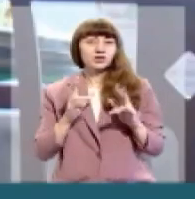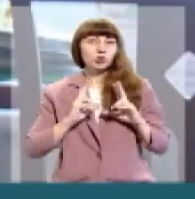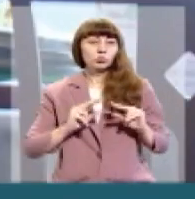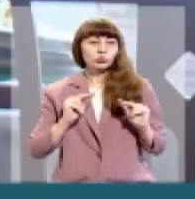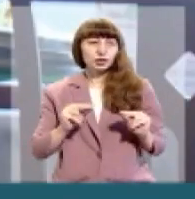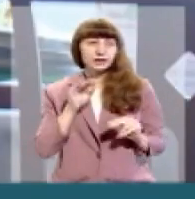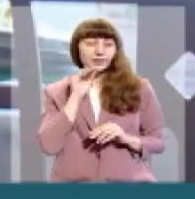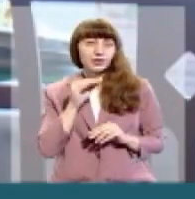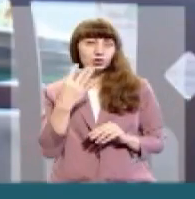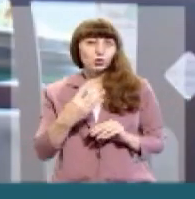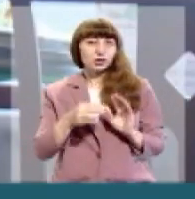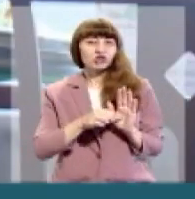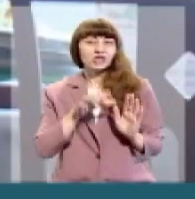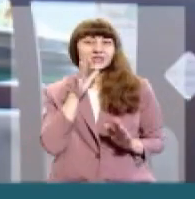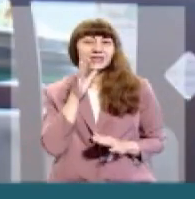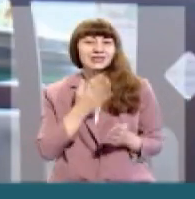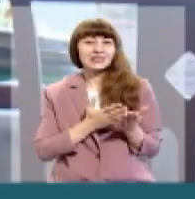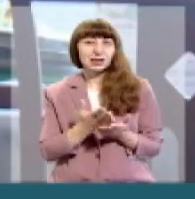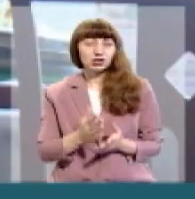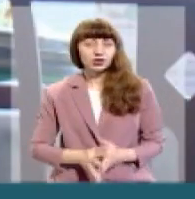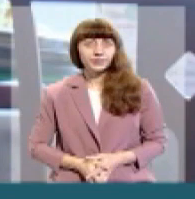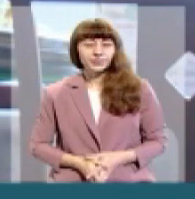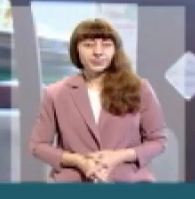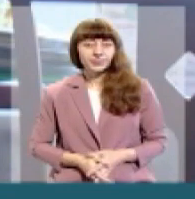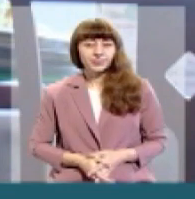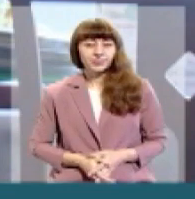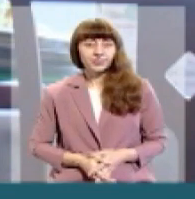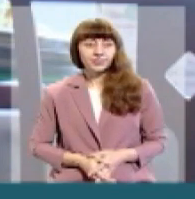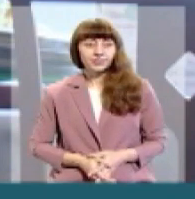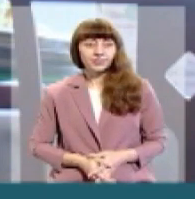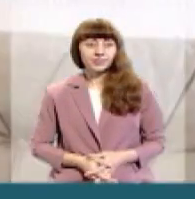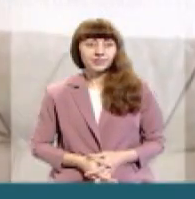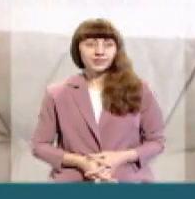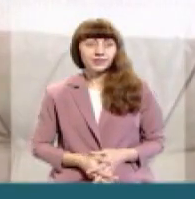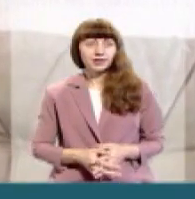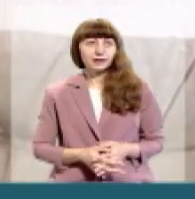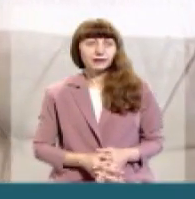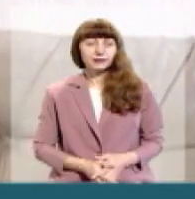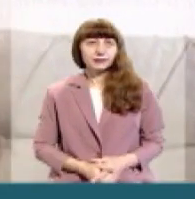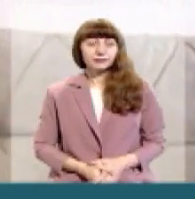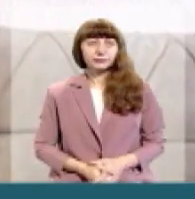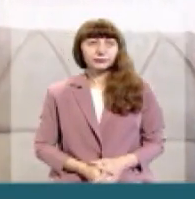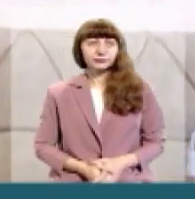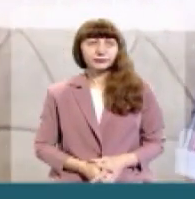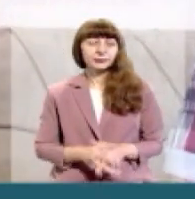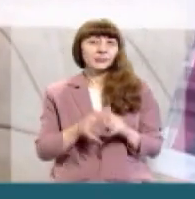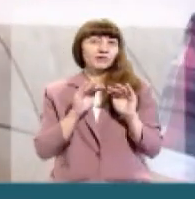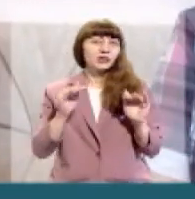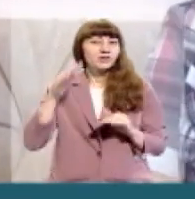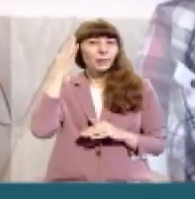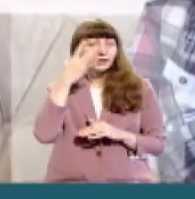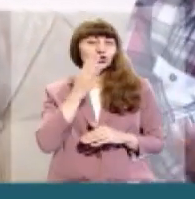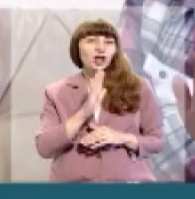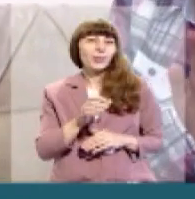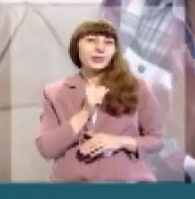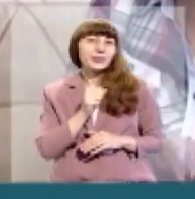әнші беші болуды армандағанымен есейе келе әкесінің ықпалымен педагогтық қызметті таңдапты. Десе де мұғалім болғаныма өкінген